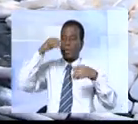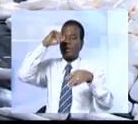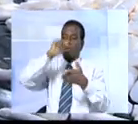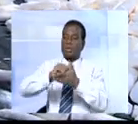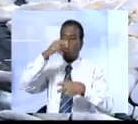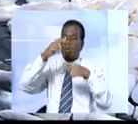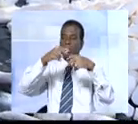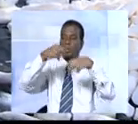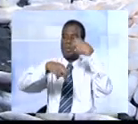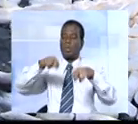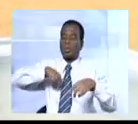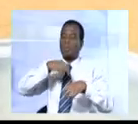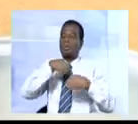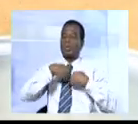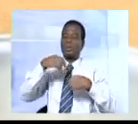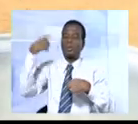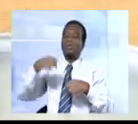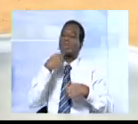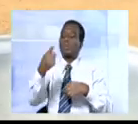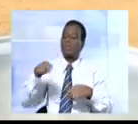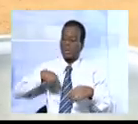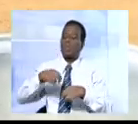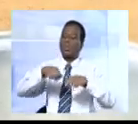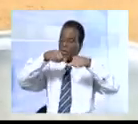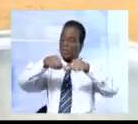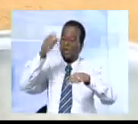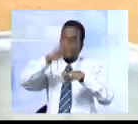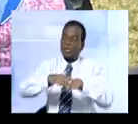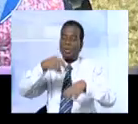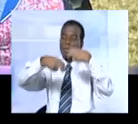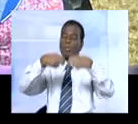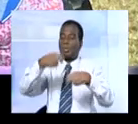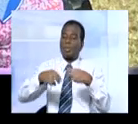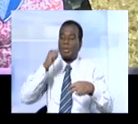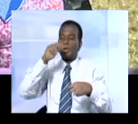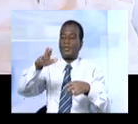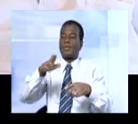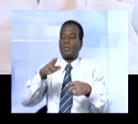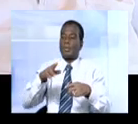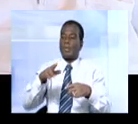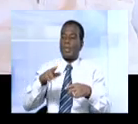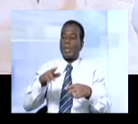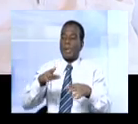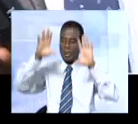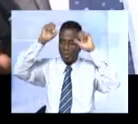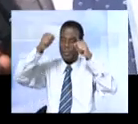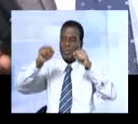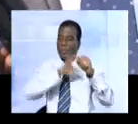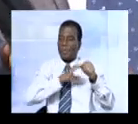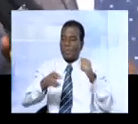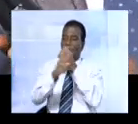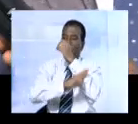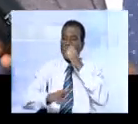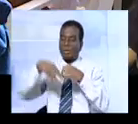Nous avons toujours dit que nous allions nous appesantir sur le problème des femmes en la matière. Le président du conseil